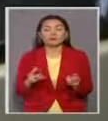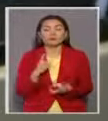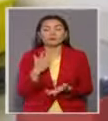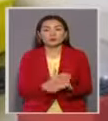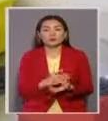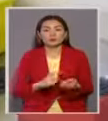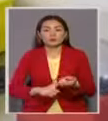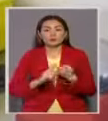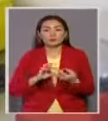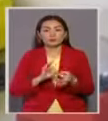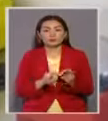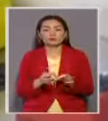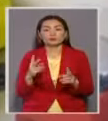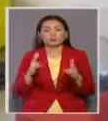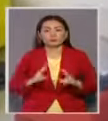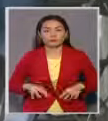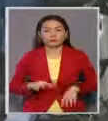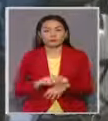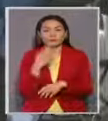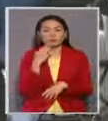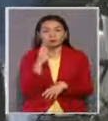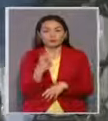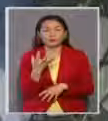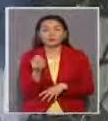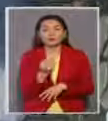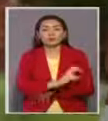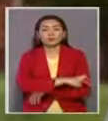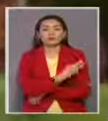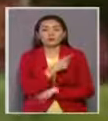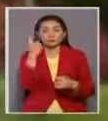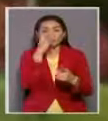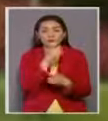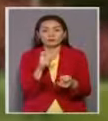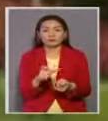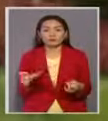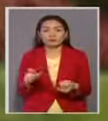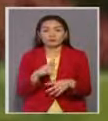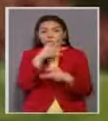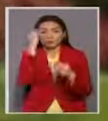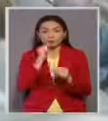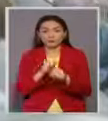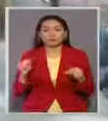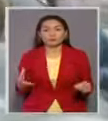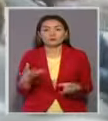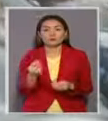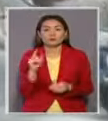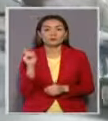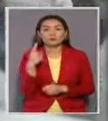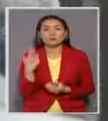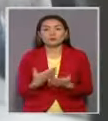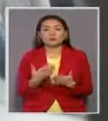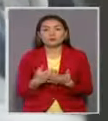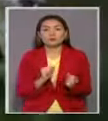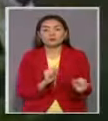ею заразился, часто проходит болезнь легче. Однако врачи призывают людей не забывать о том, что единственным